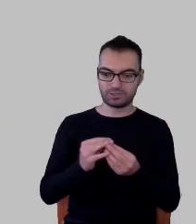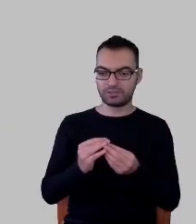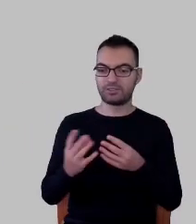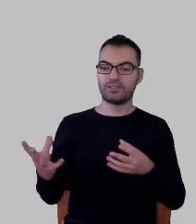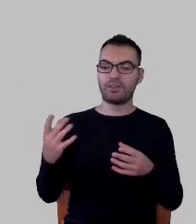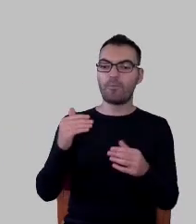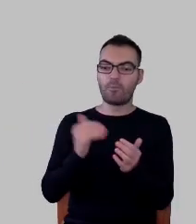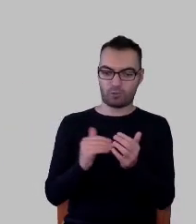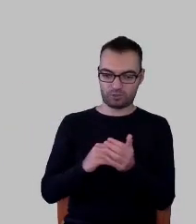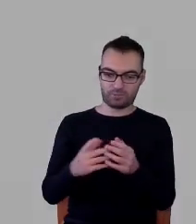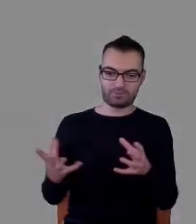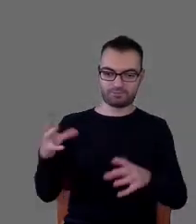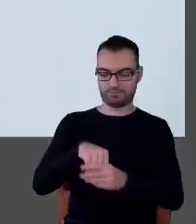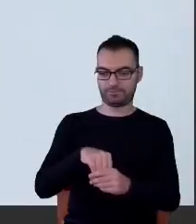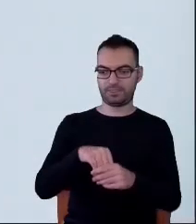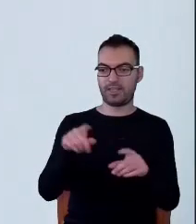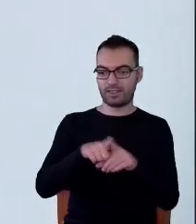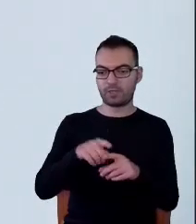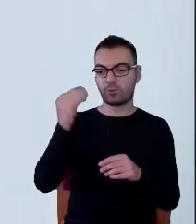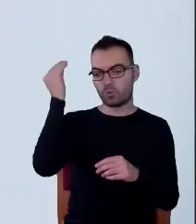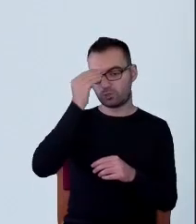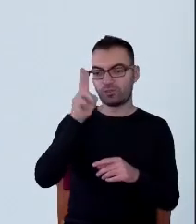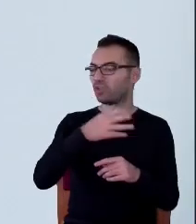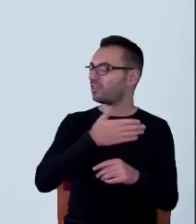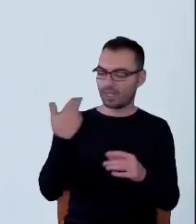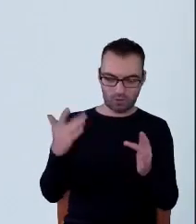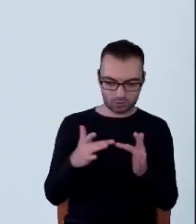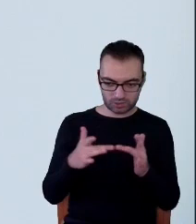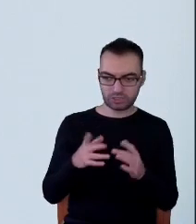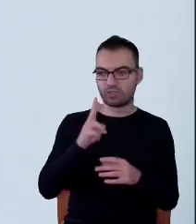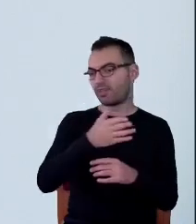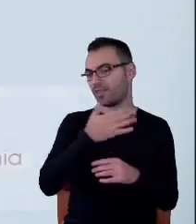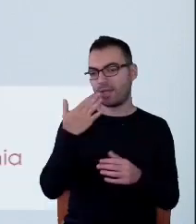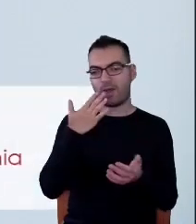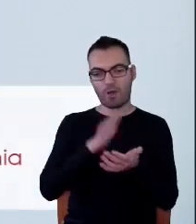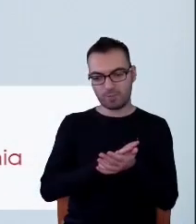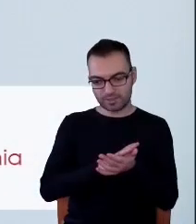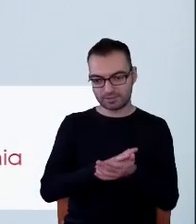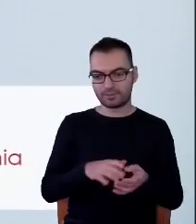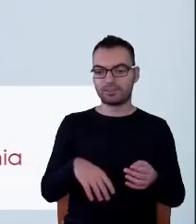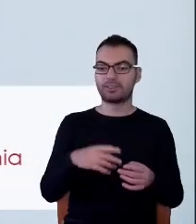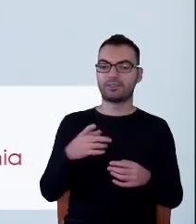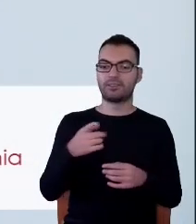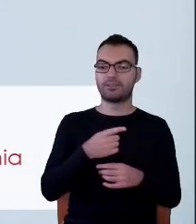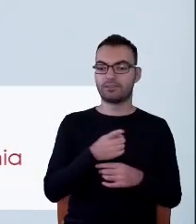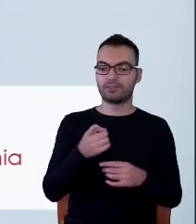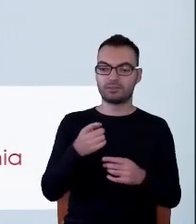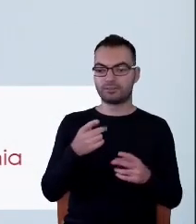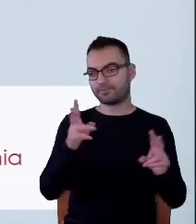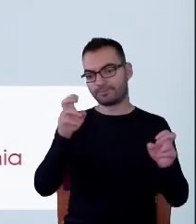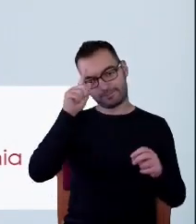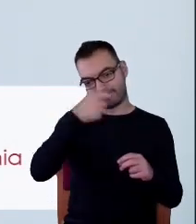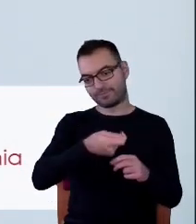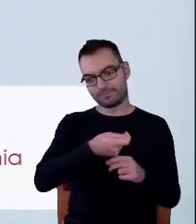na potrzeby wszystkich uczniów. Też tych uczniów, którzy nie mają orzeczeń, którzy nie mają opinii i którzy nie są określani